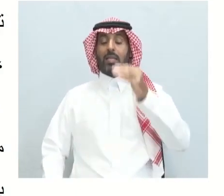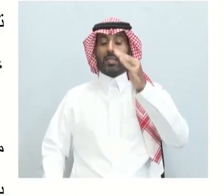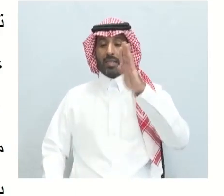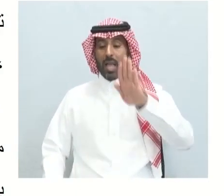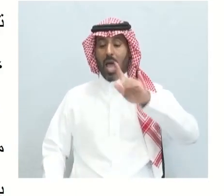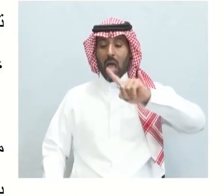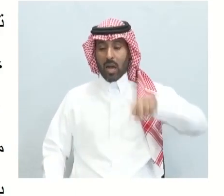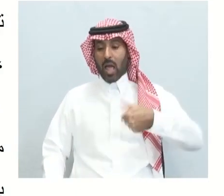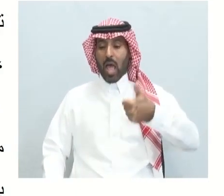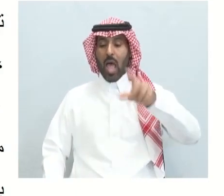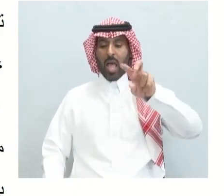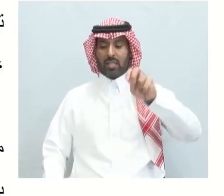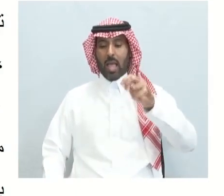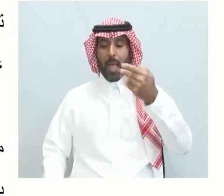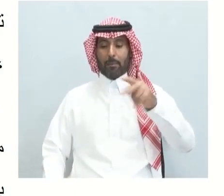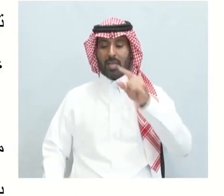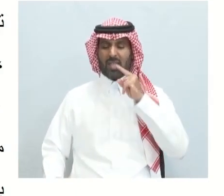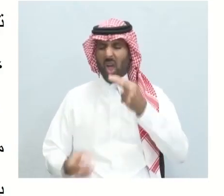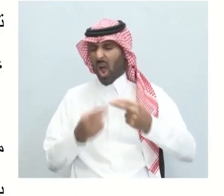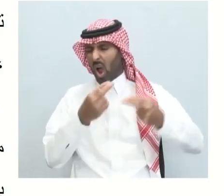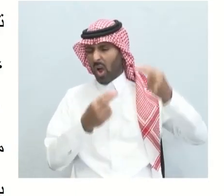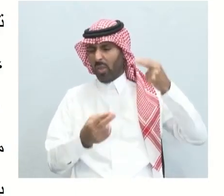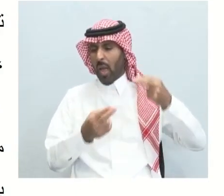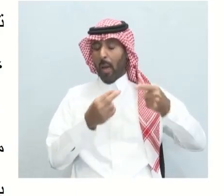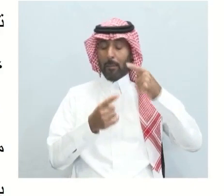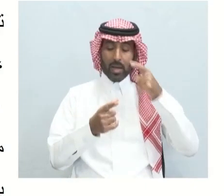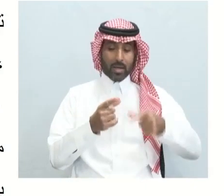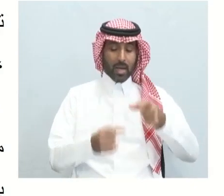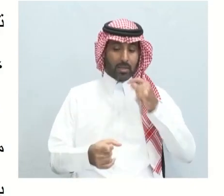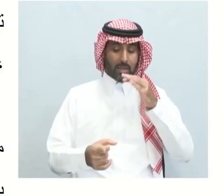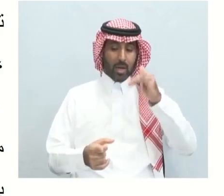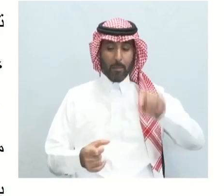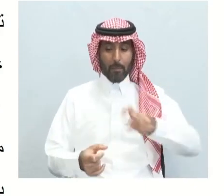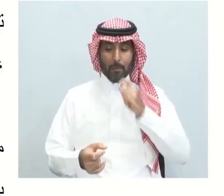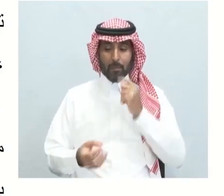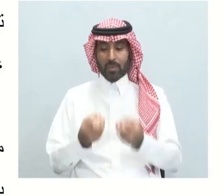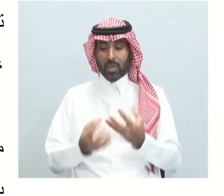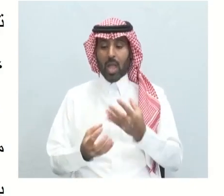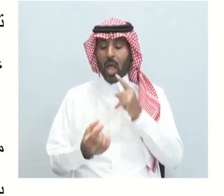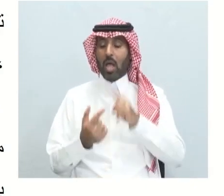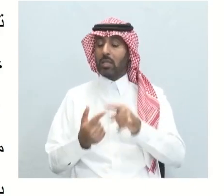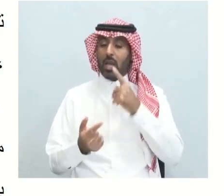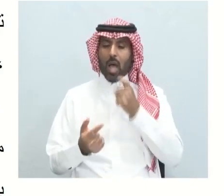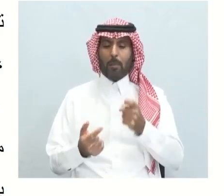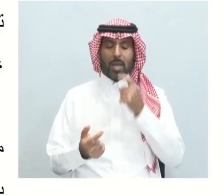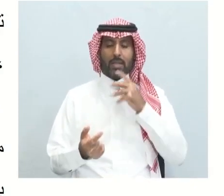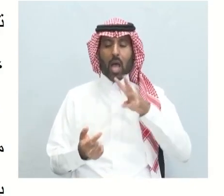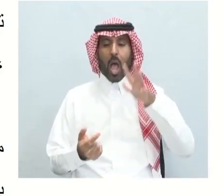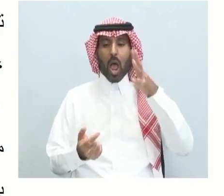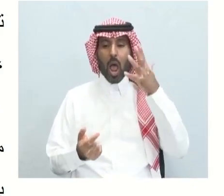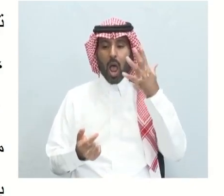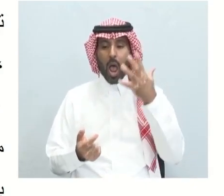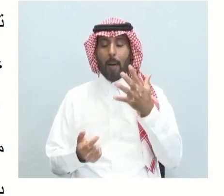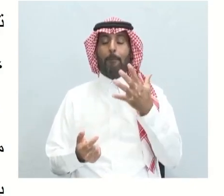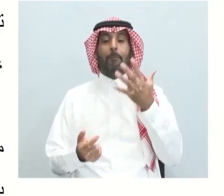اقدم حرات المملكه اذ يتراوح عمرها ما بين 25 و30